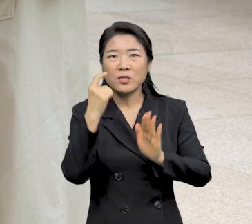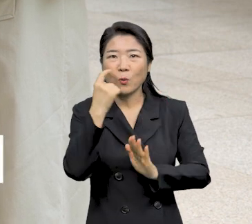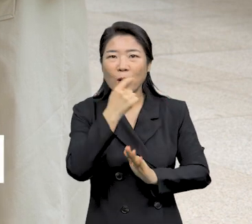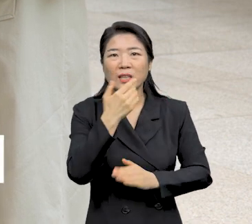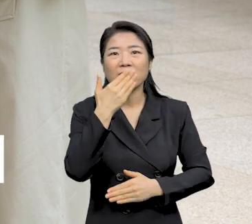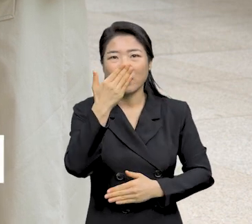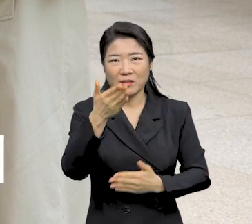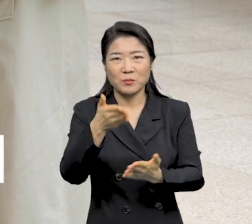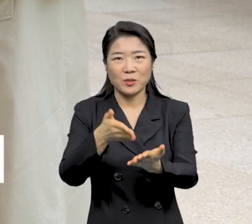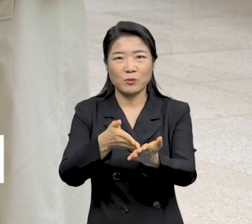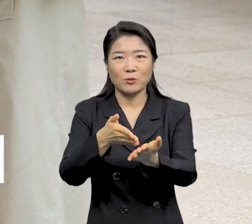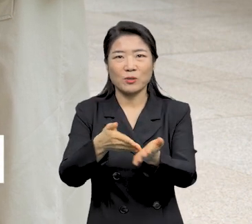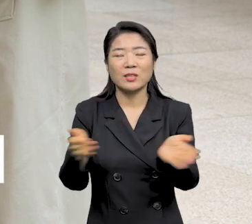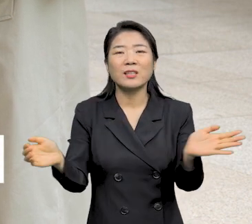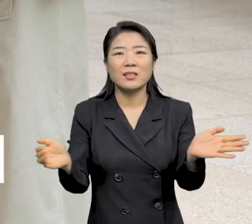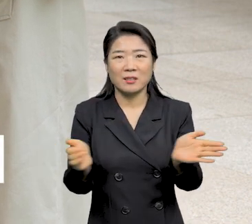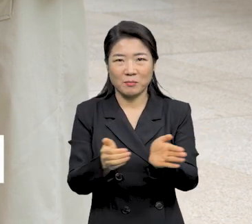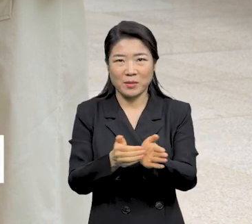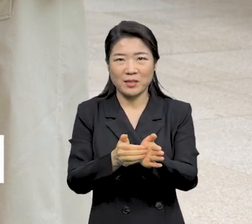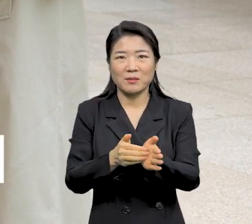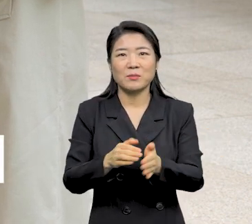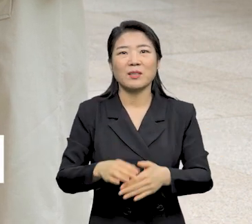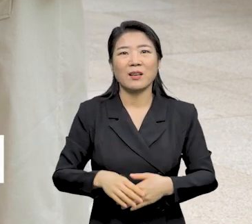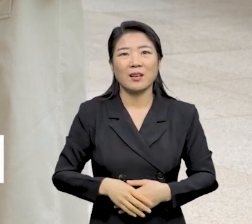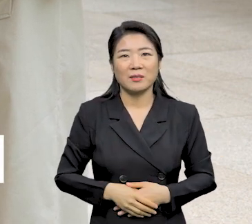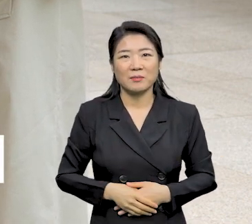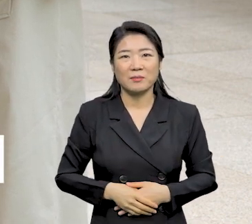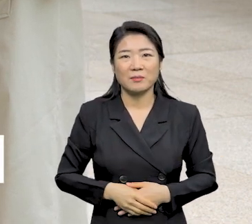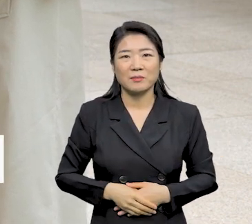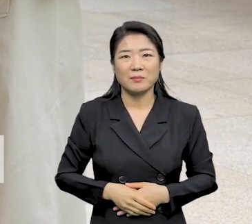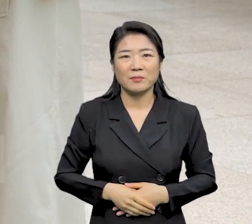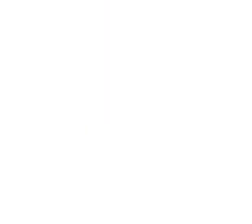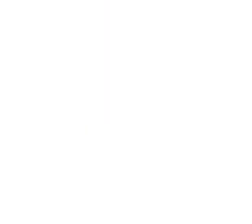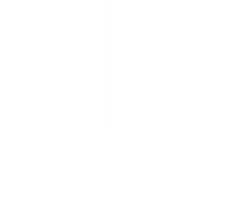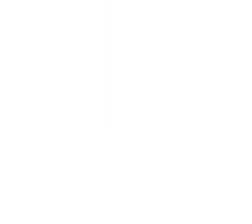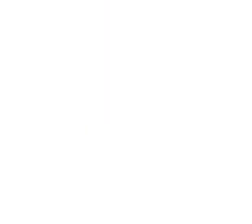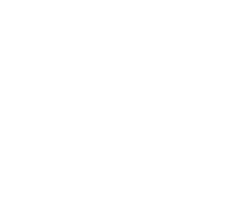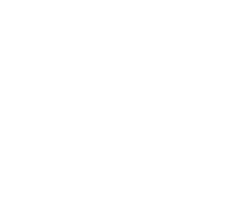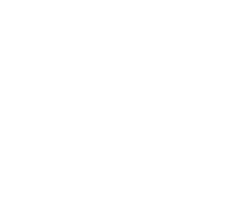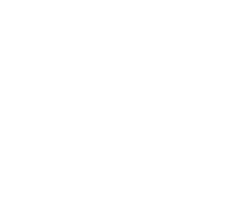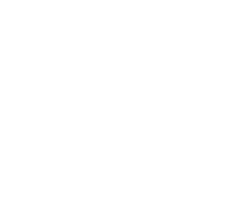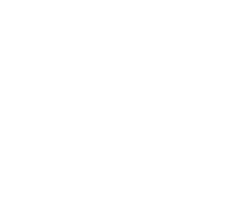내일이 빛나는 기회 도시에서 헬로광주 정지현 있니다